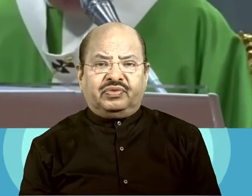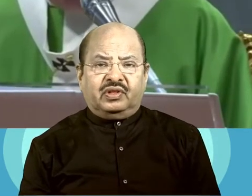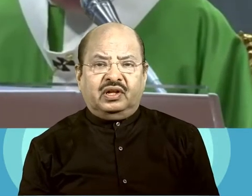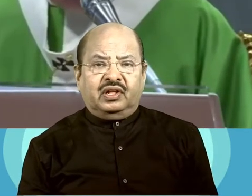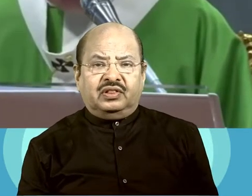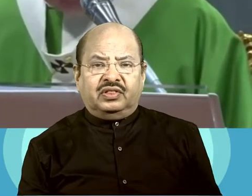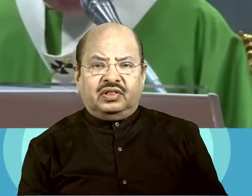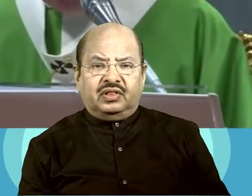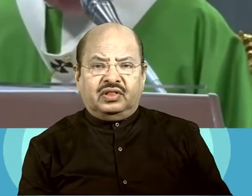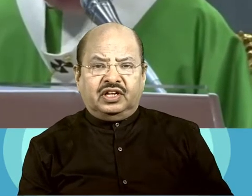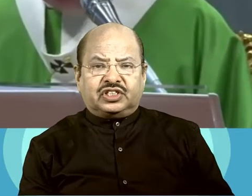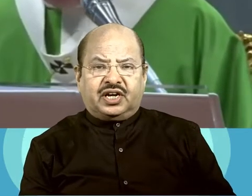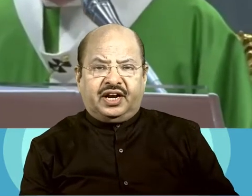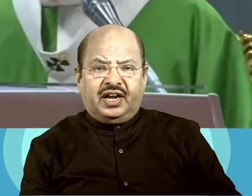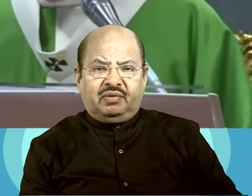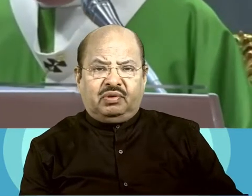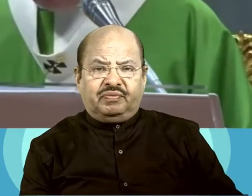വെറും